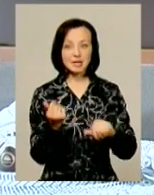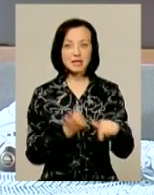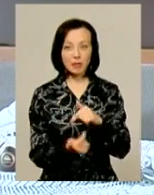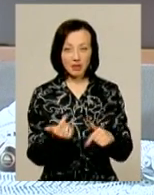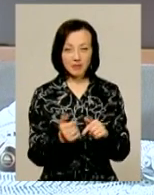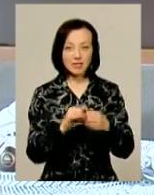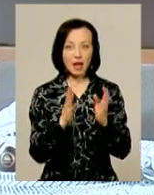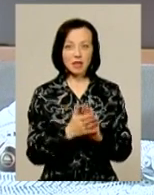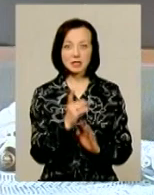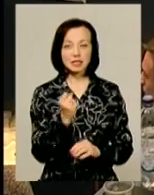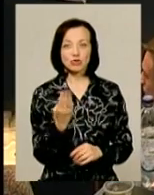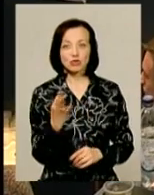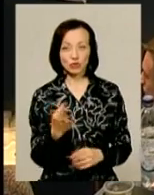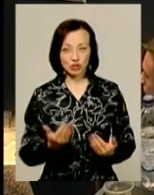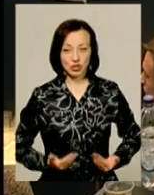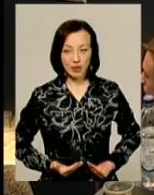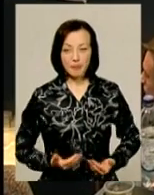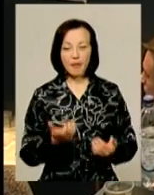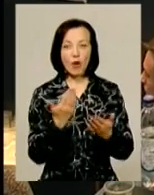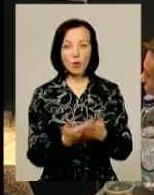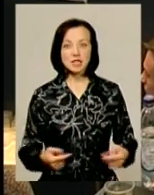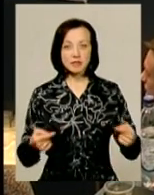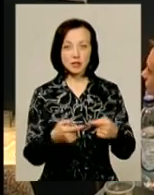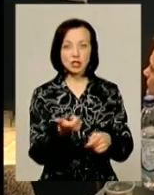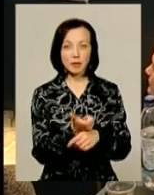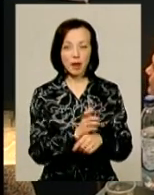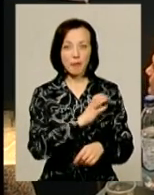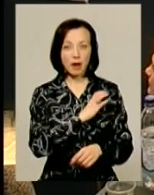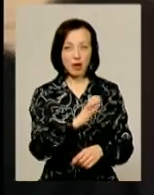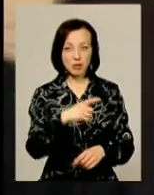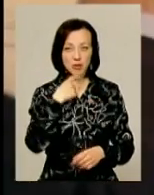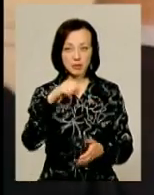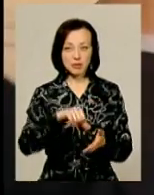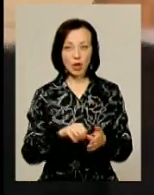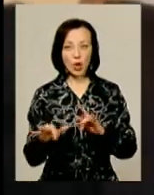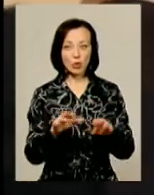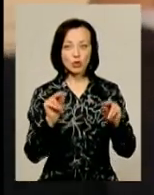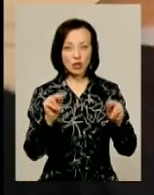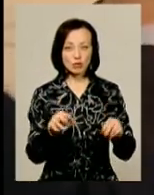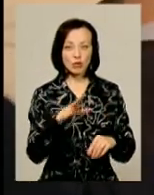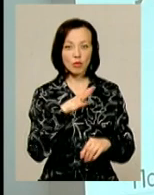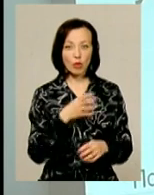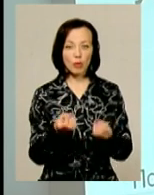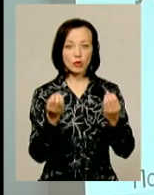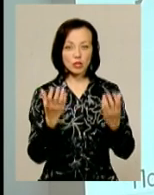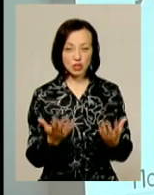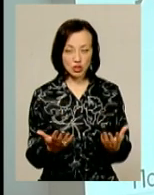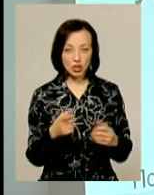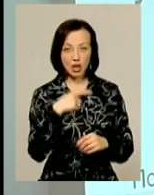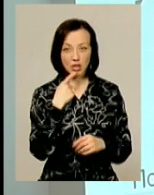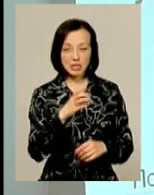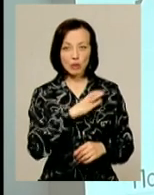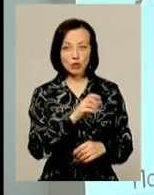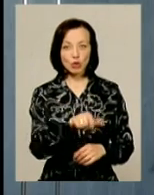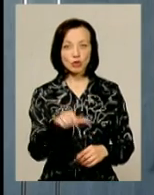підприємцями і взагалі за що вони жили. А от із визначенням найбагатших, зазначає представник руху «Чесно», було значно простіше. Каже,